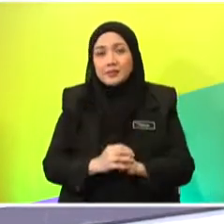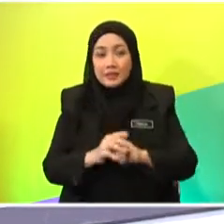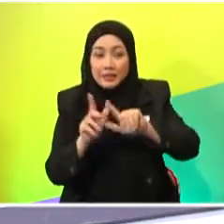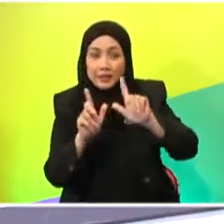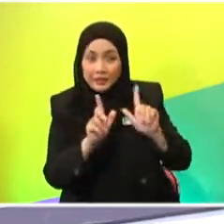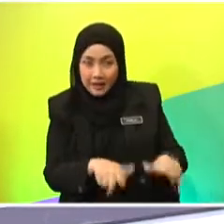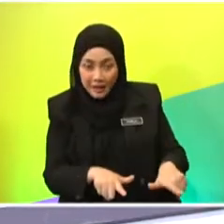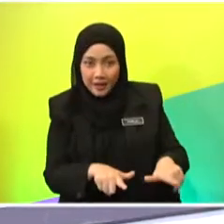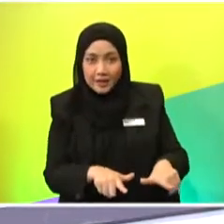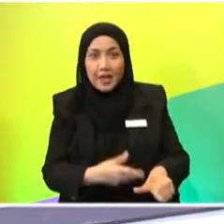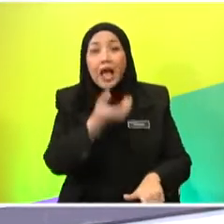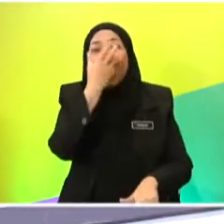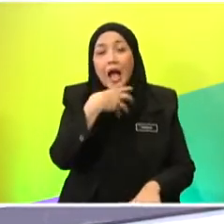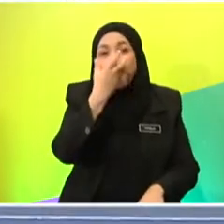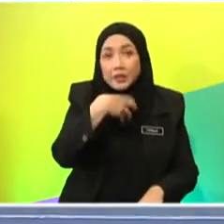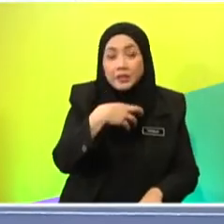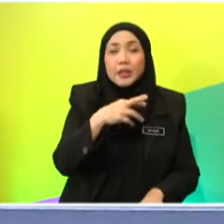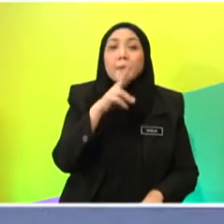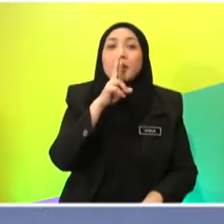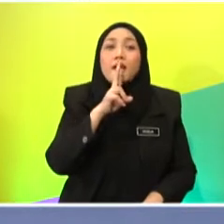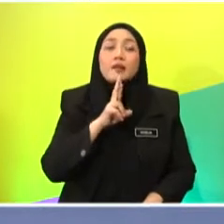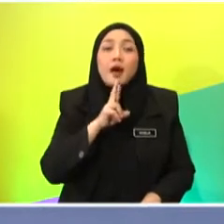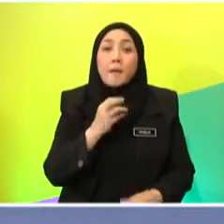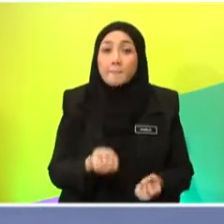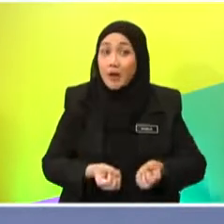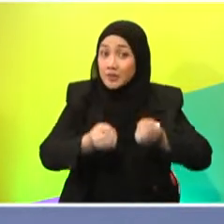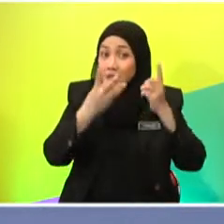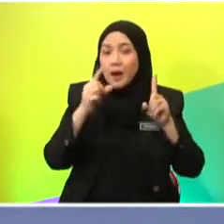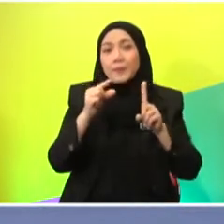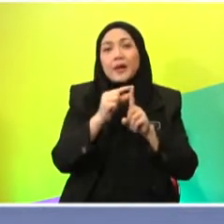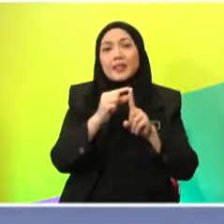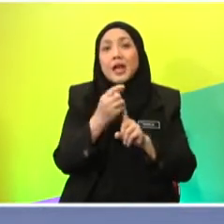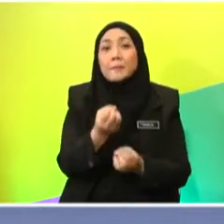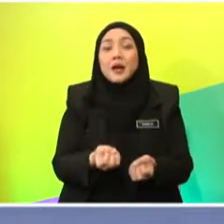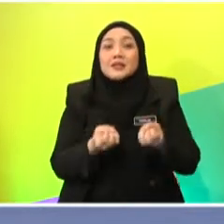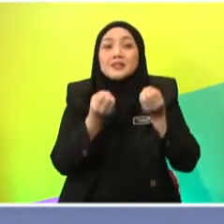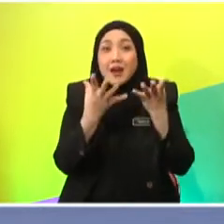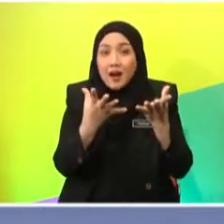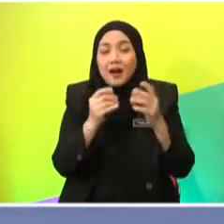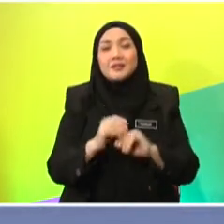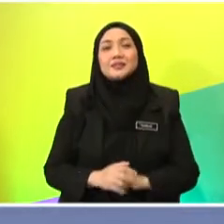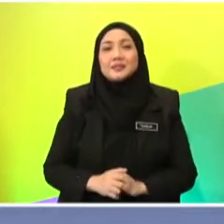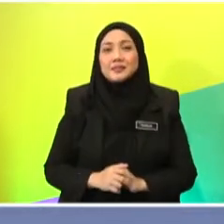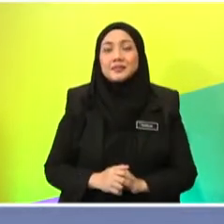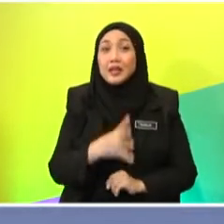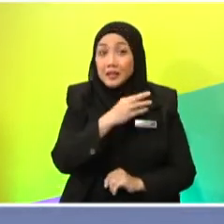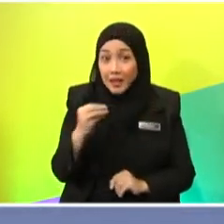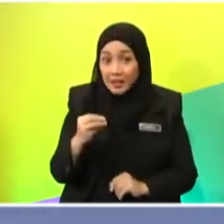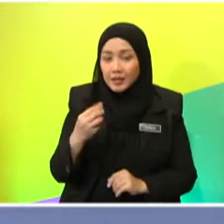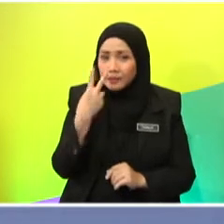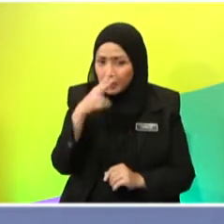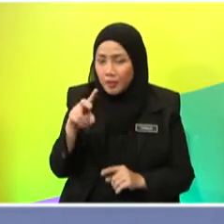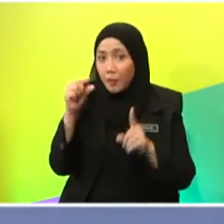merah-merah banyak games gini ya kep hai oke kedua sedikit jadi